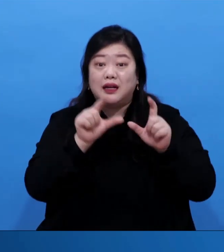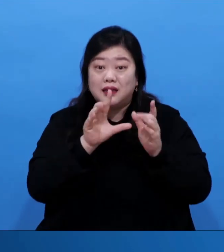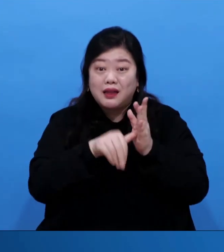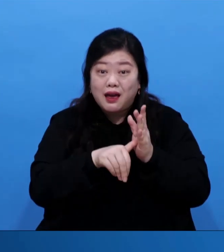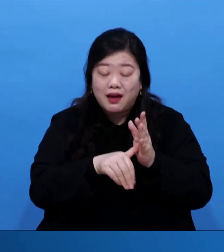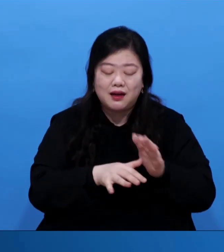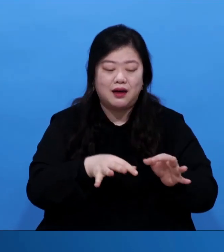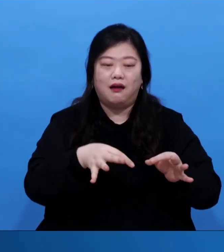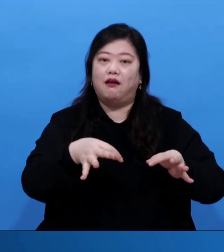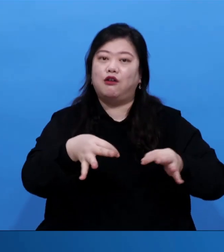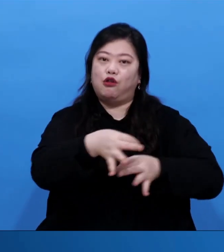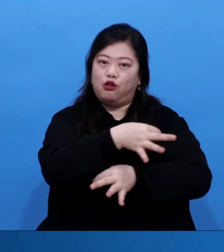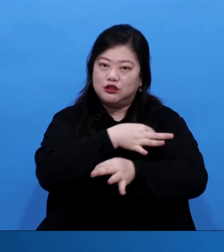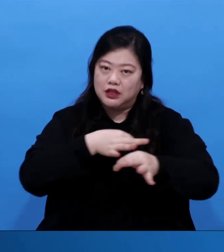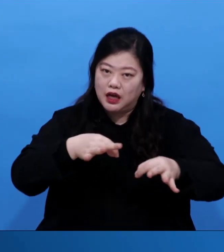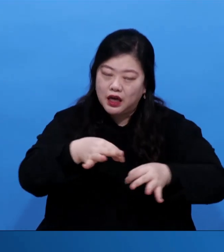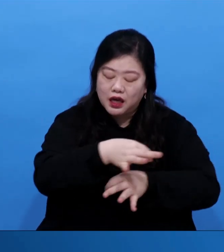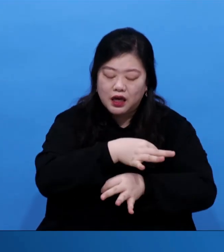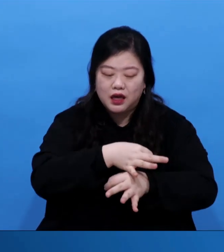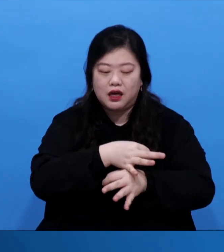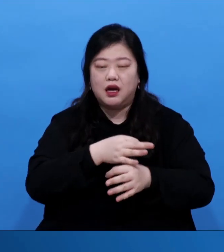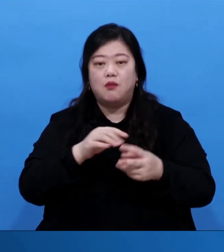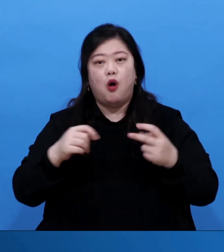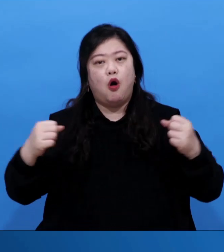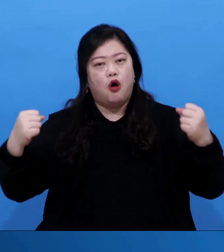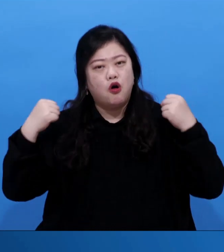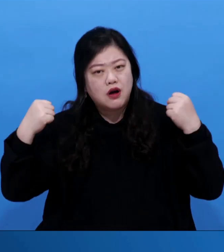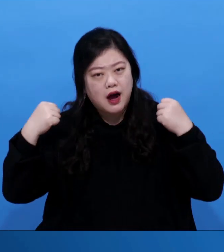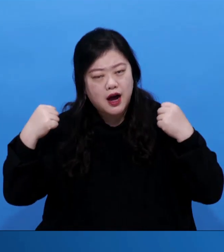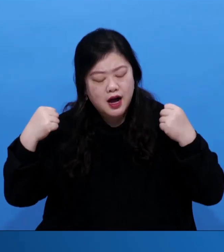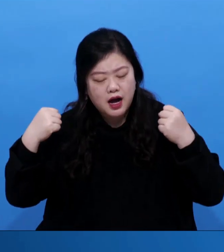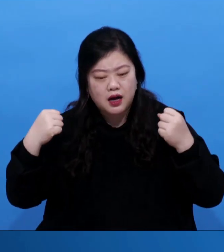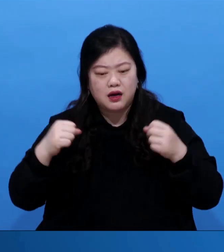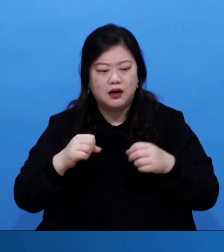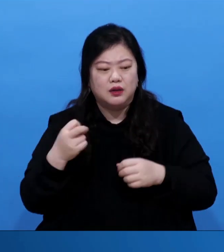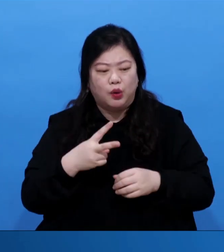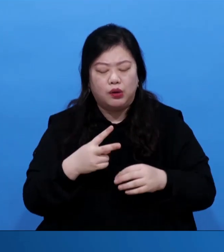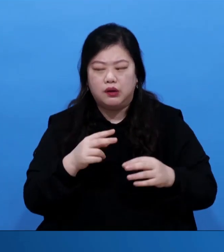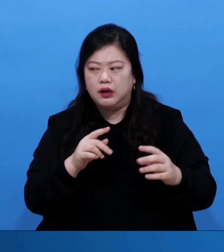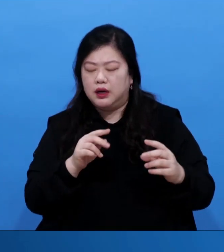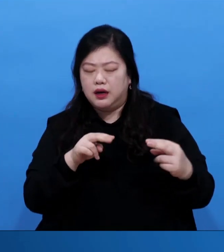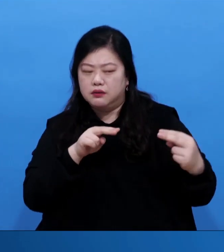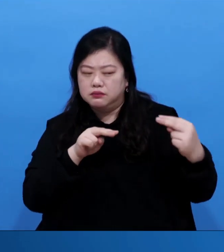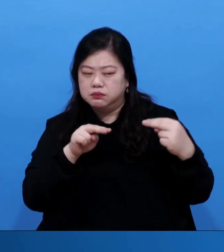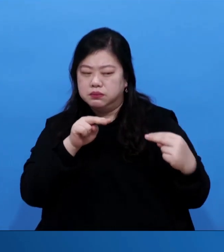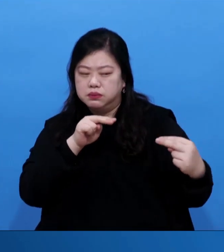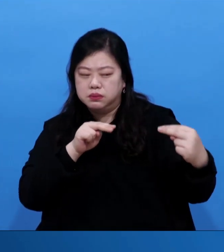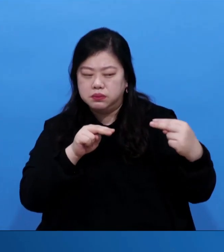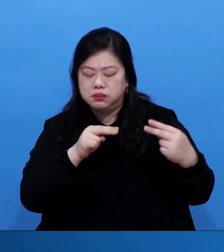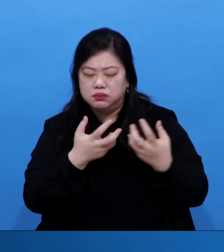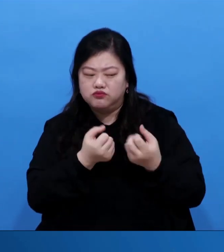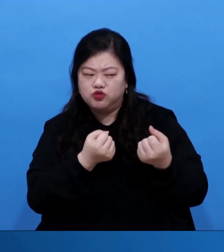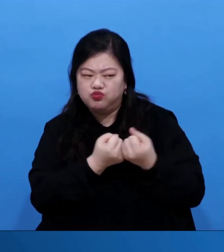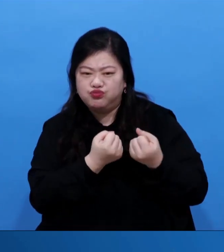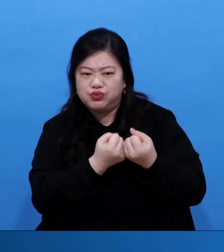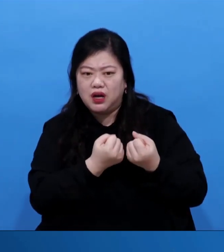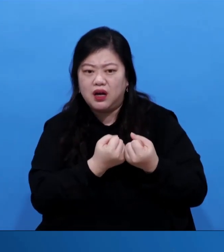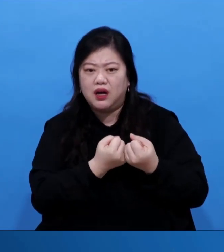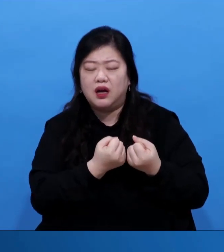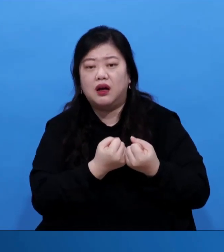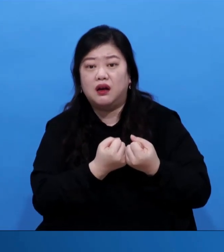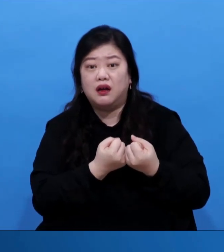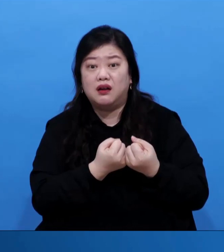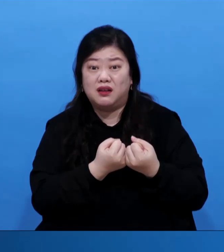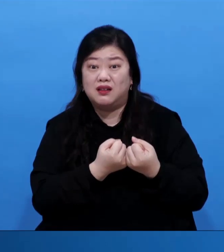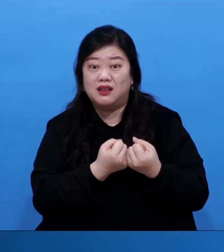뭐 건강, 여러 가지 뭐 분쟁 이런 것들 많이 있습니다. And so as you're living your life, there will be issues of finances, health, and also